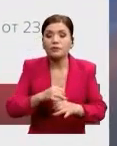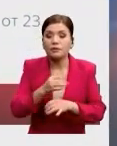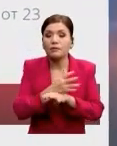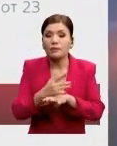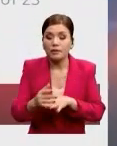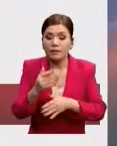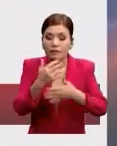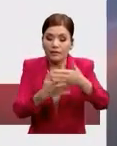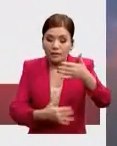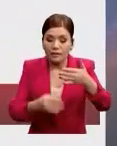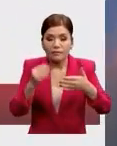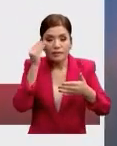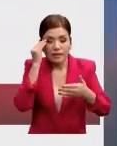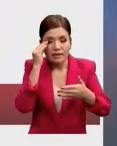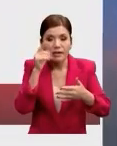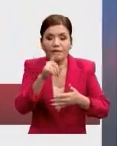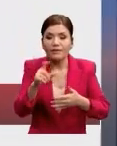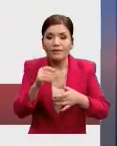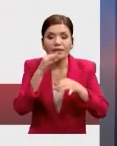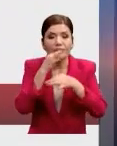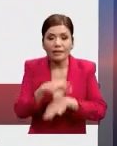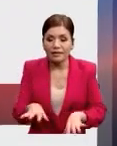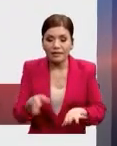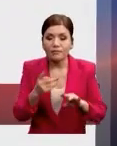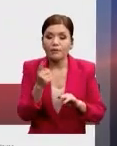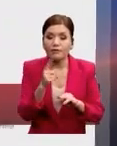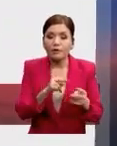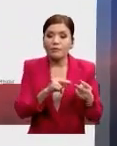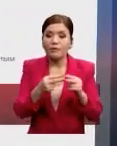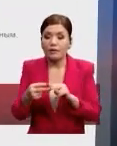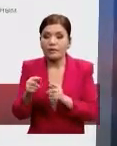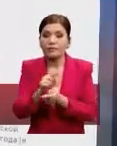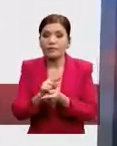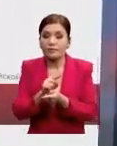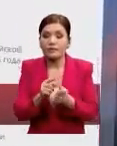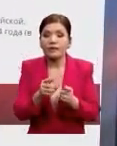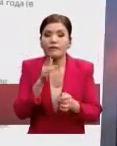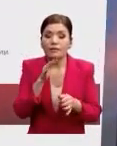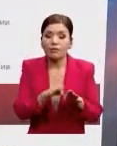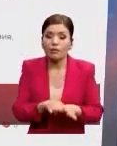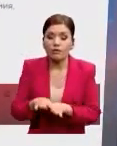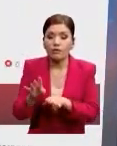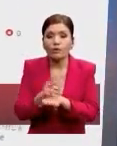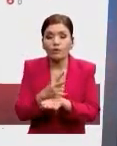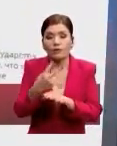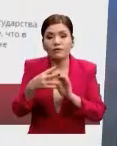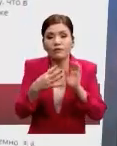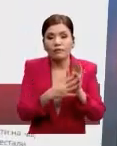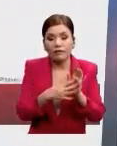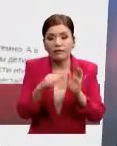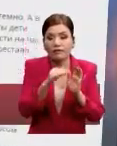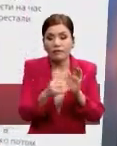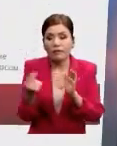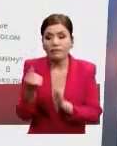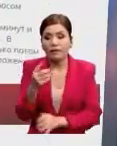по комментариям, идея казахстанцам не нравится. Тем не менее, перевод часовых стрелок запланирован в ночь с 29 февраля